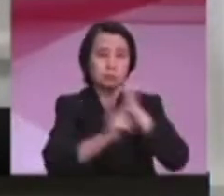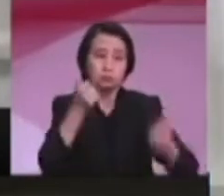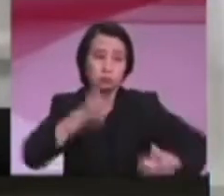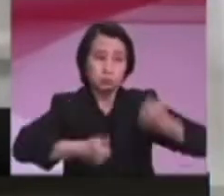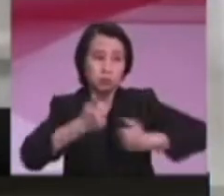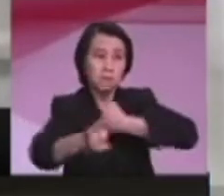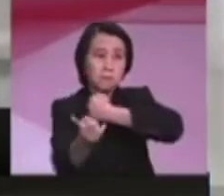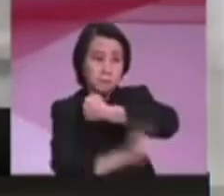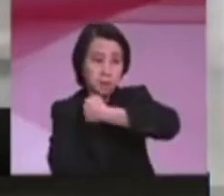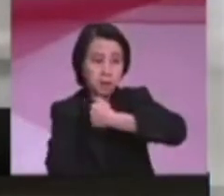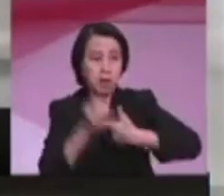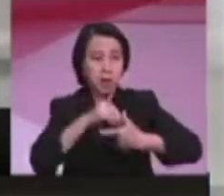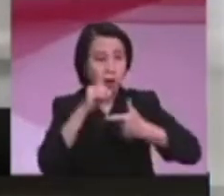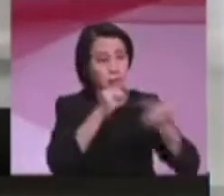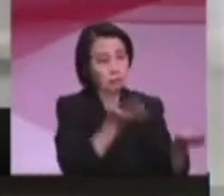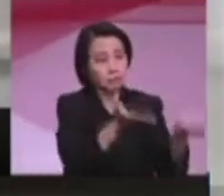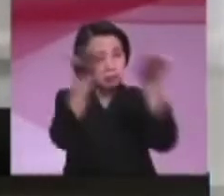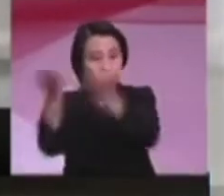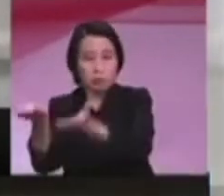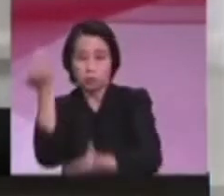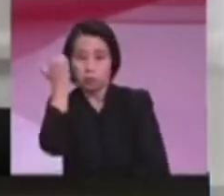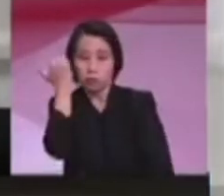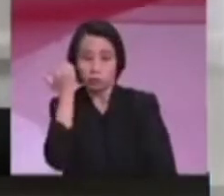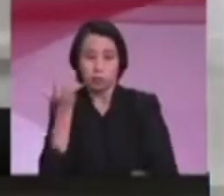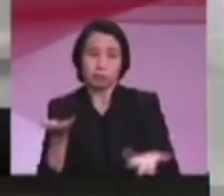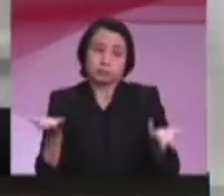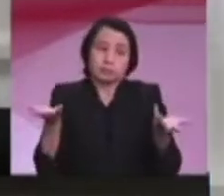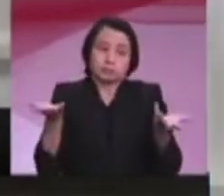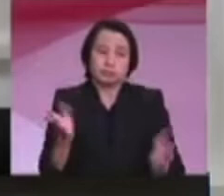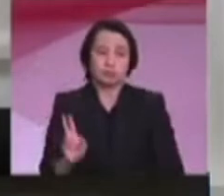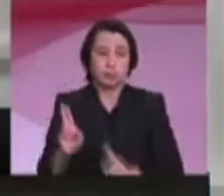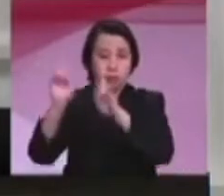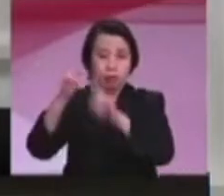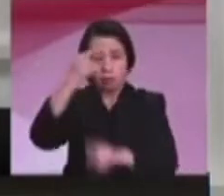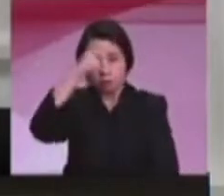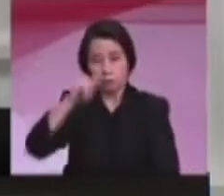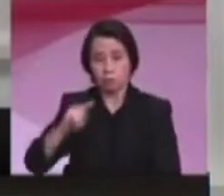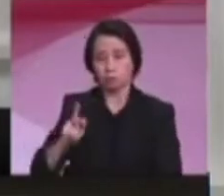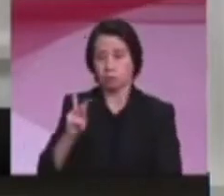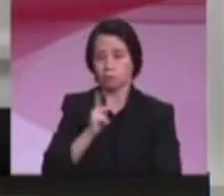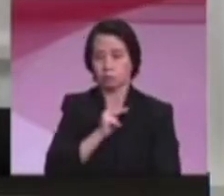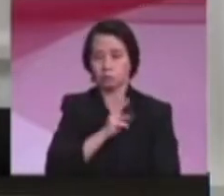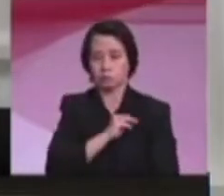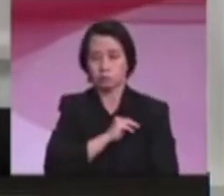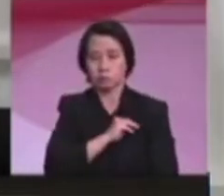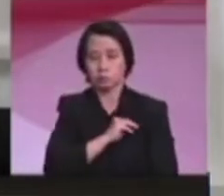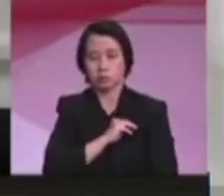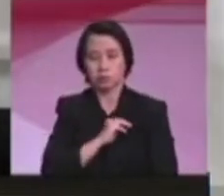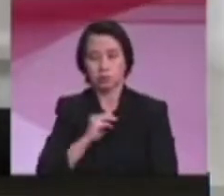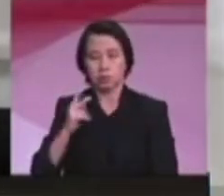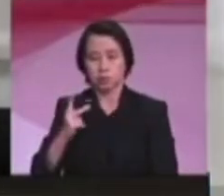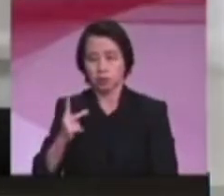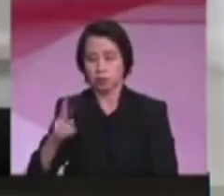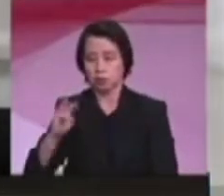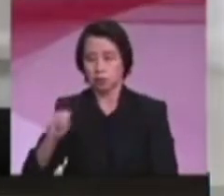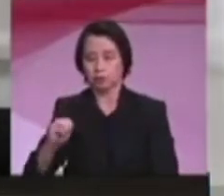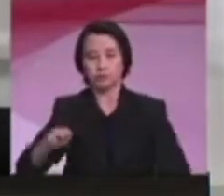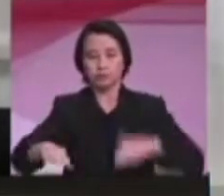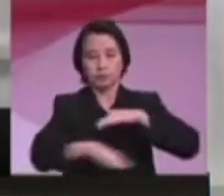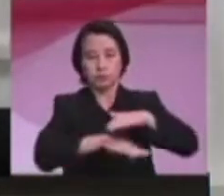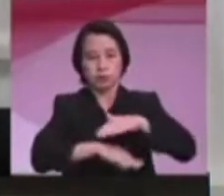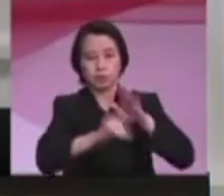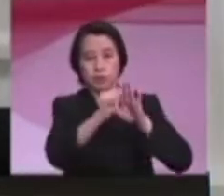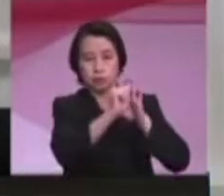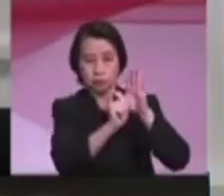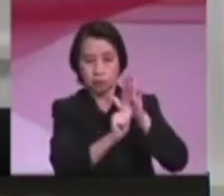kompaun atau dibawa ke mahkamah. Jadi terserah kepada Kementerian Sumber Kesihatan di bawah Akta 342